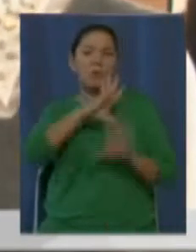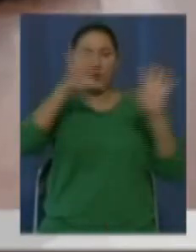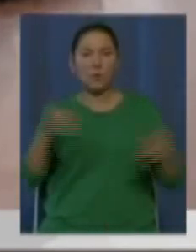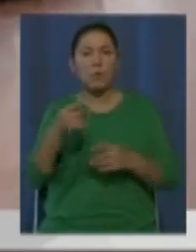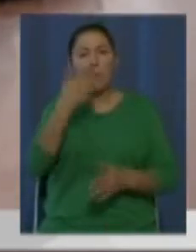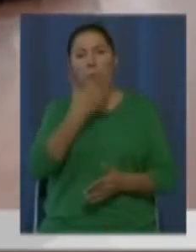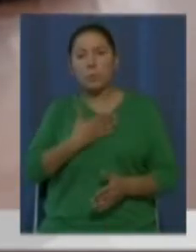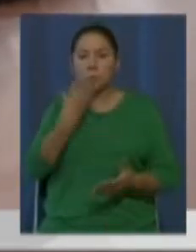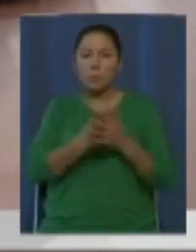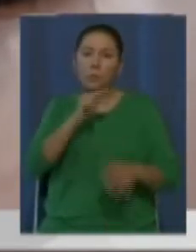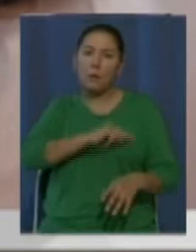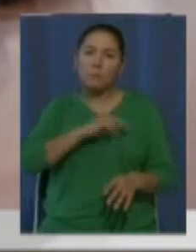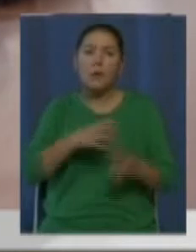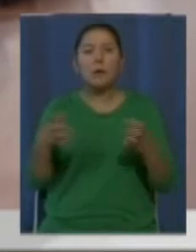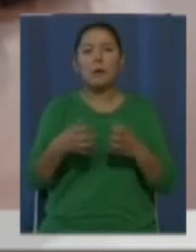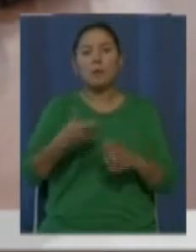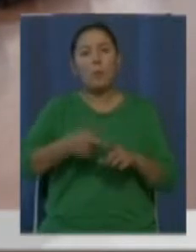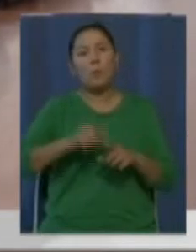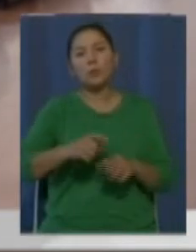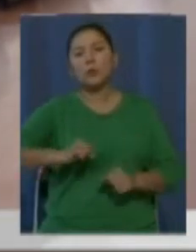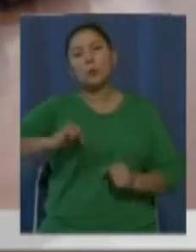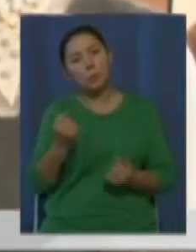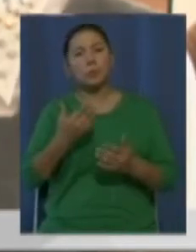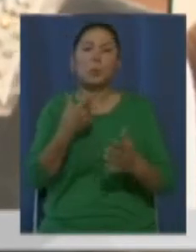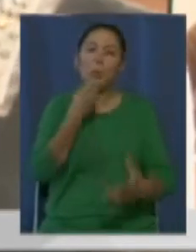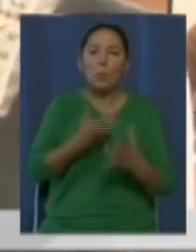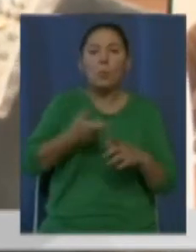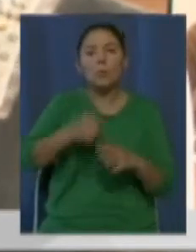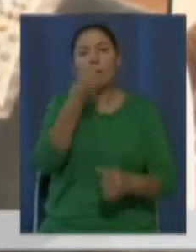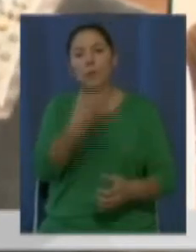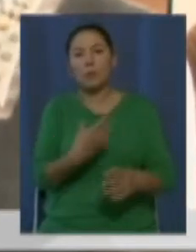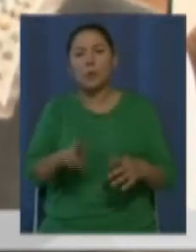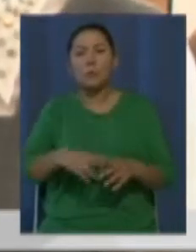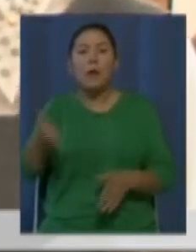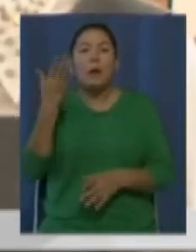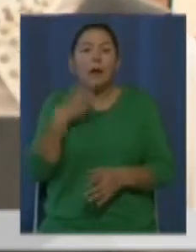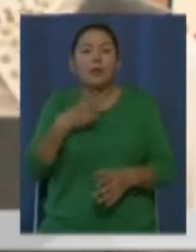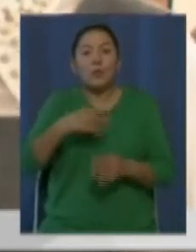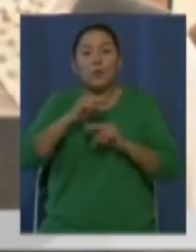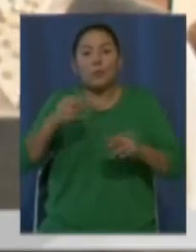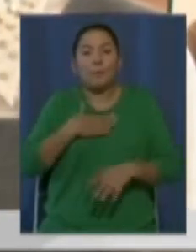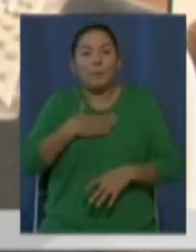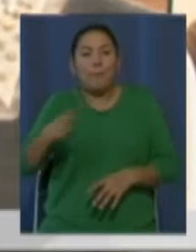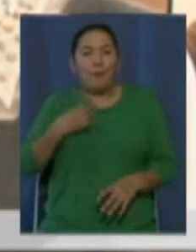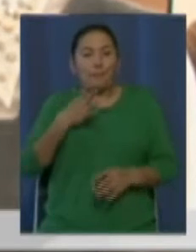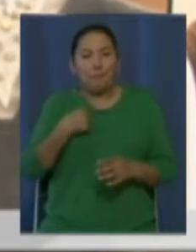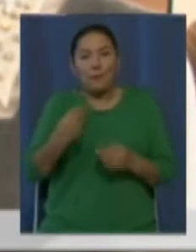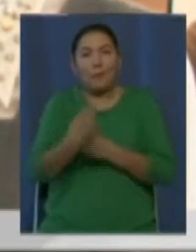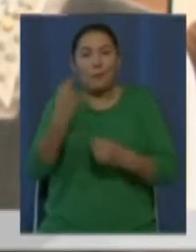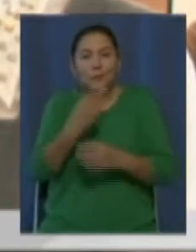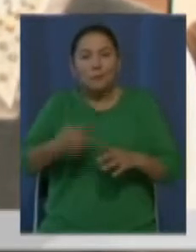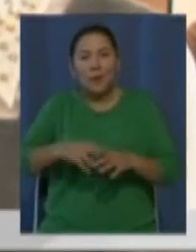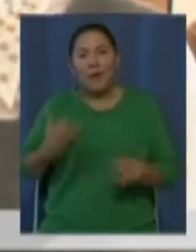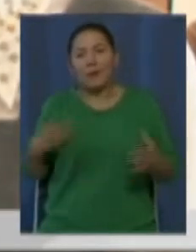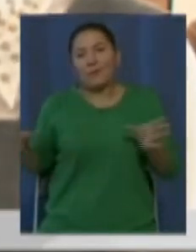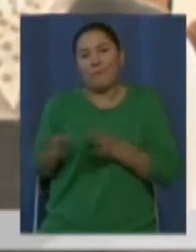ақпараттық технологиялармен қамтамасыз етілген толықтай өзіме жұмысым ұнайды. Осы мектебімдегі ұстаздар,